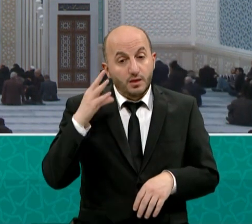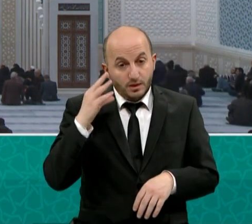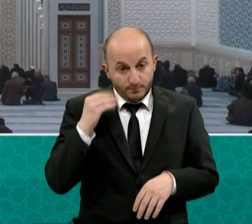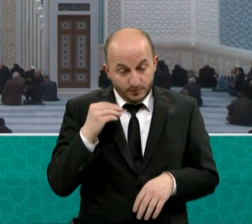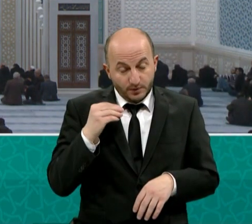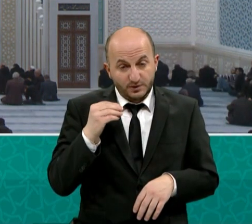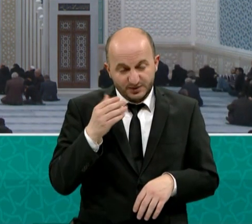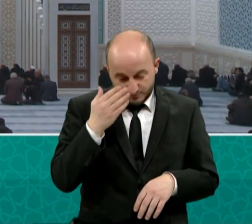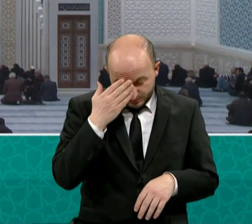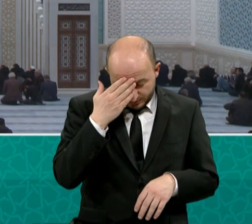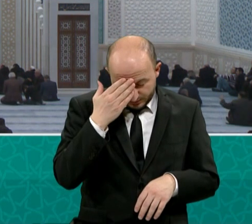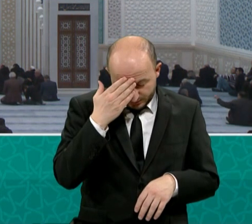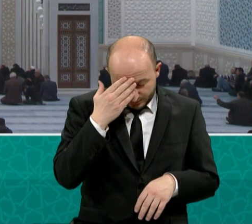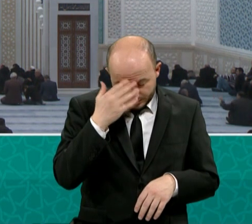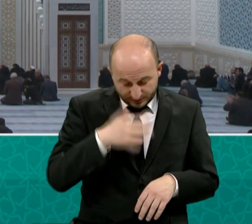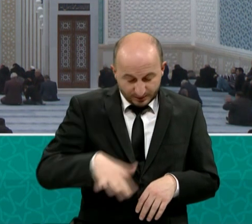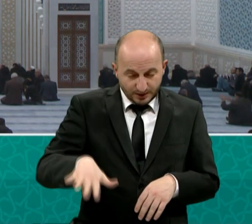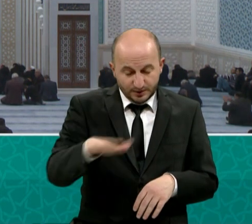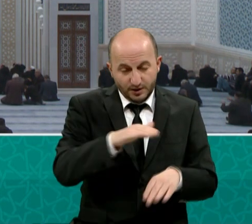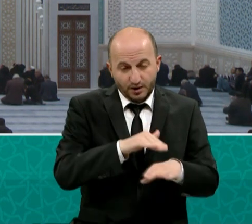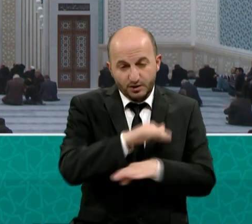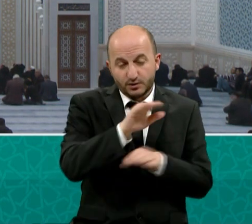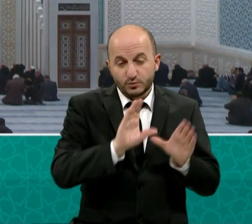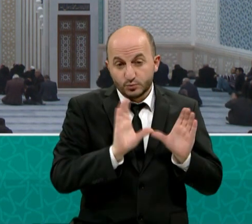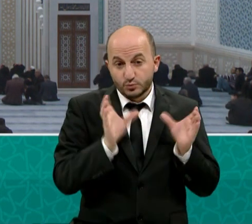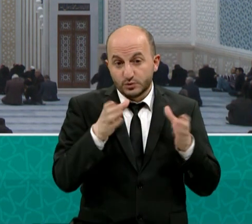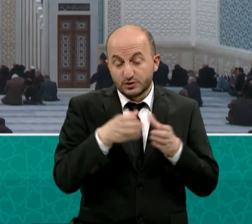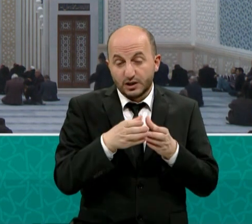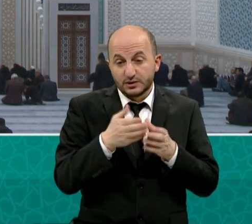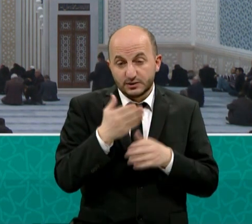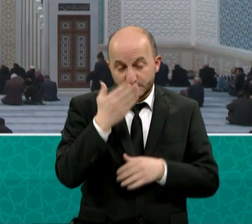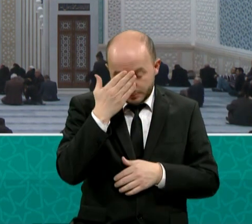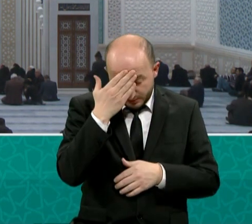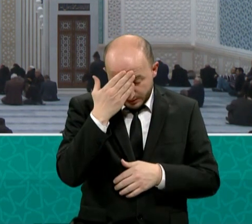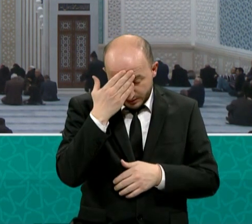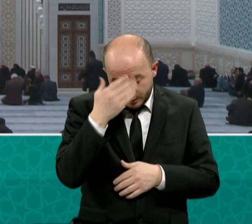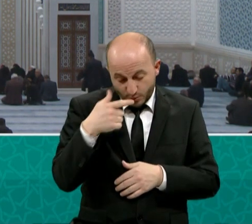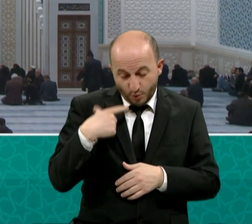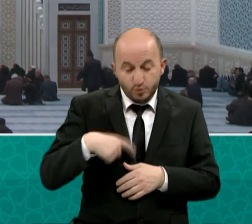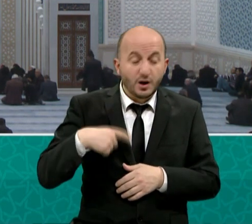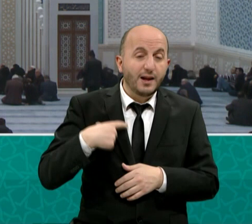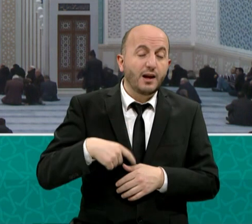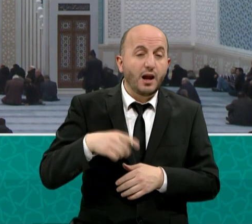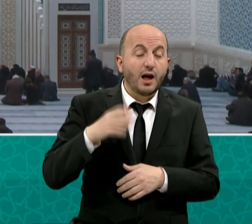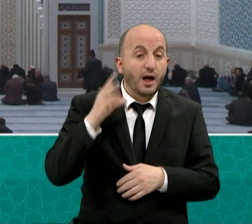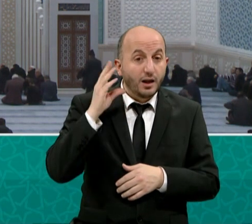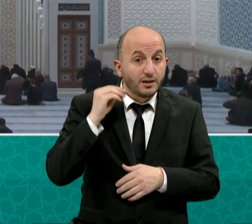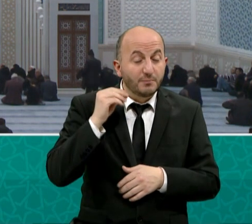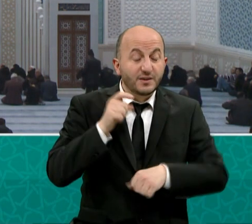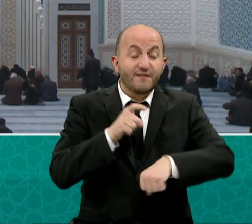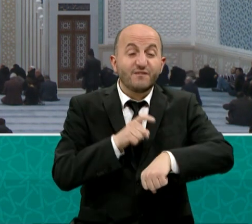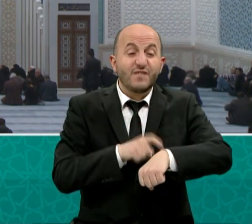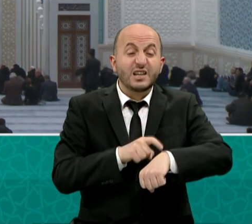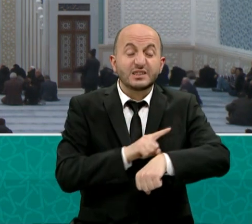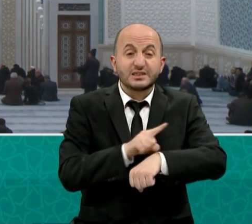ibadetler, bir de genel hayatı kuşatan ibadetler. Özel anlamda ibadet bildiğimiz, vakti